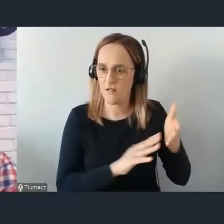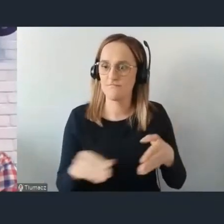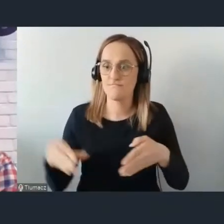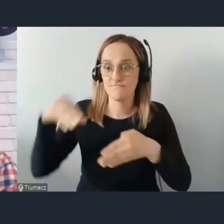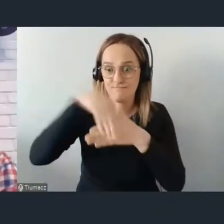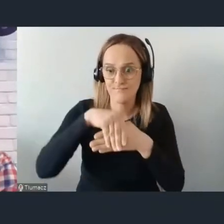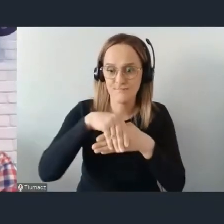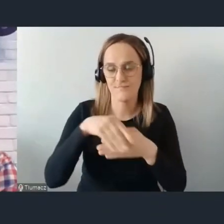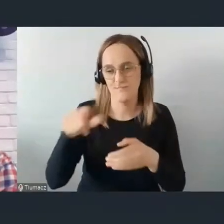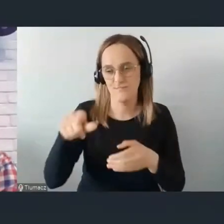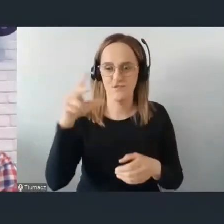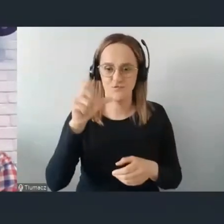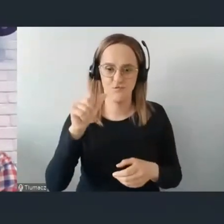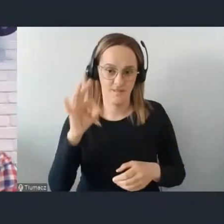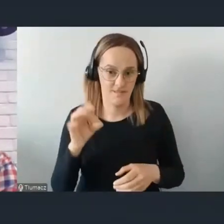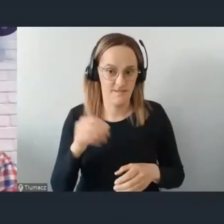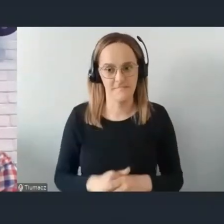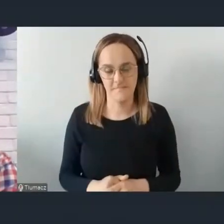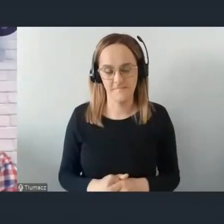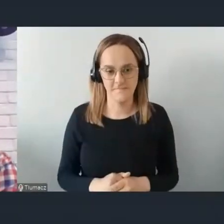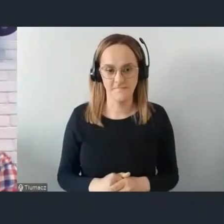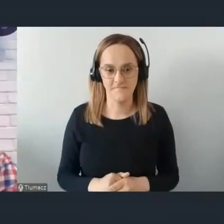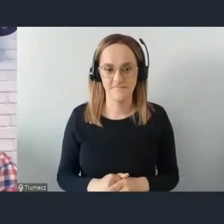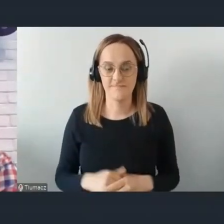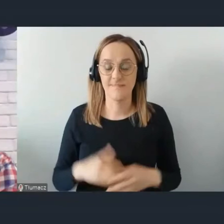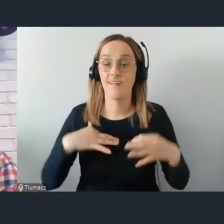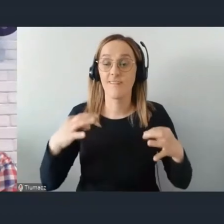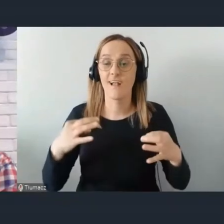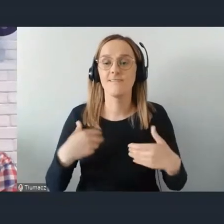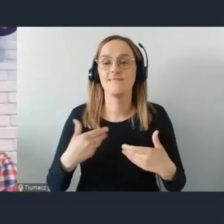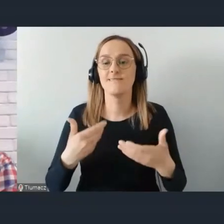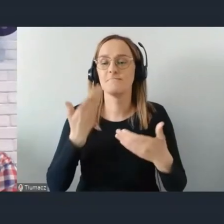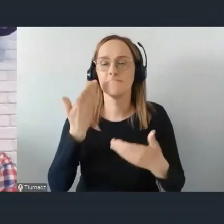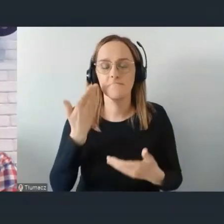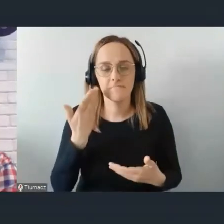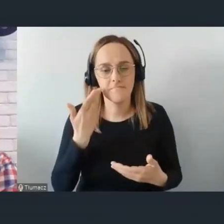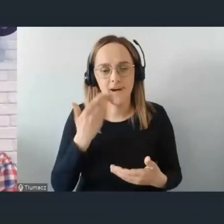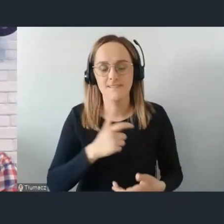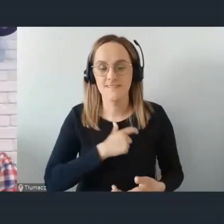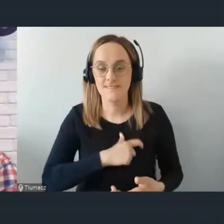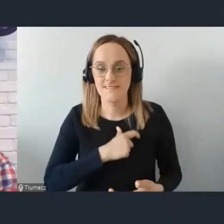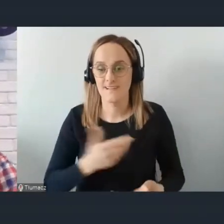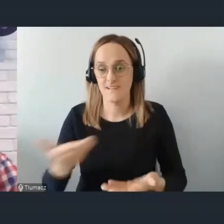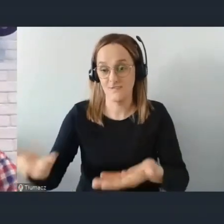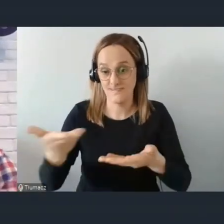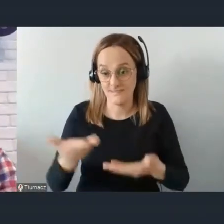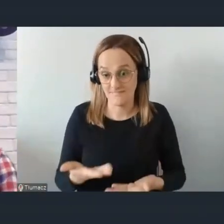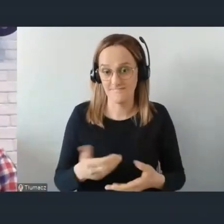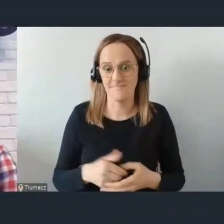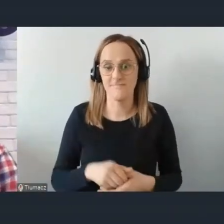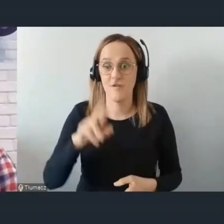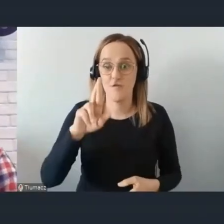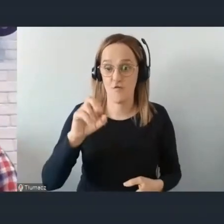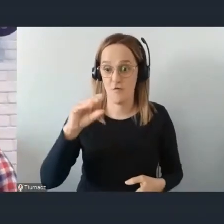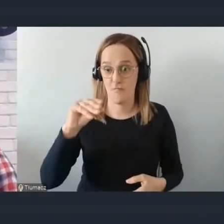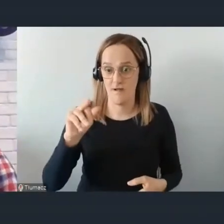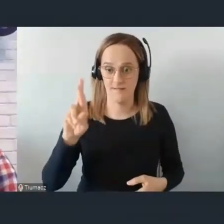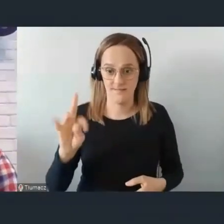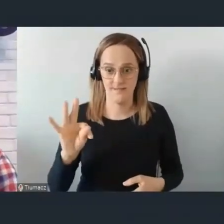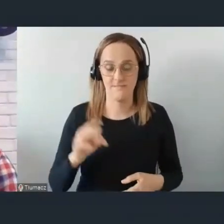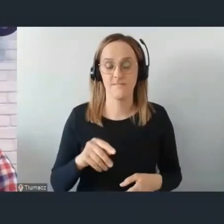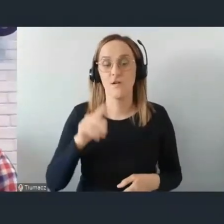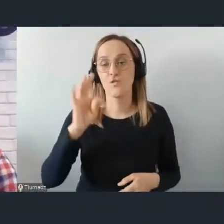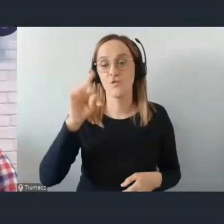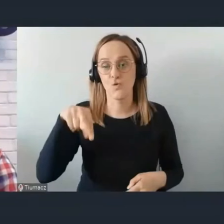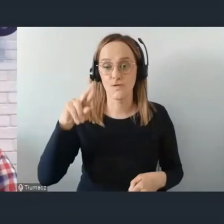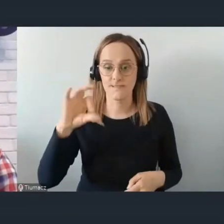czacie. To tyle z takich ogłoszeń. A teraz chciałam jeszcze raz bardzo serdecznie powitać Roberta. Robert Turski